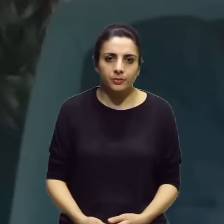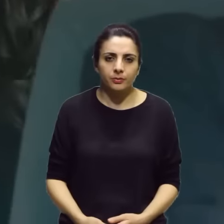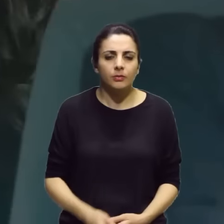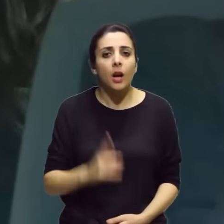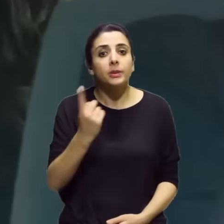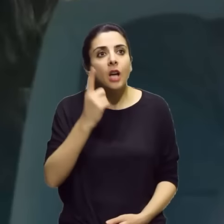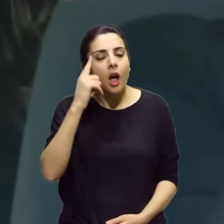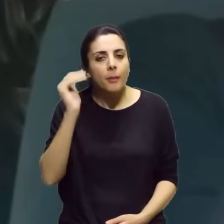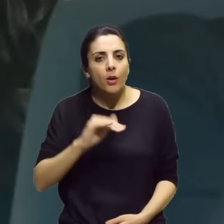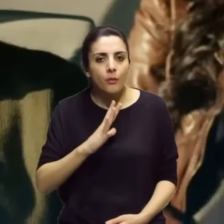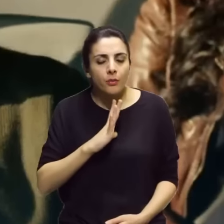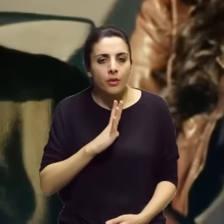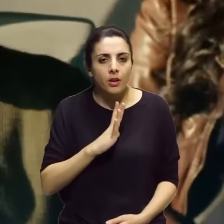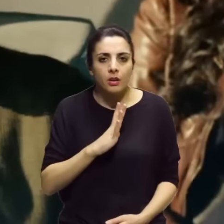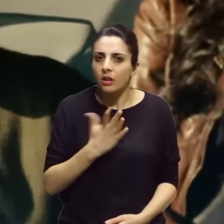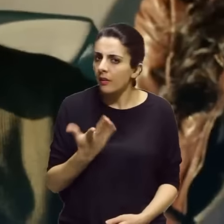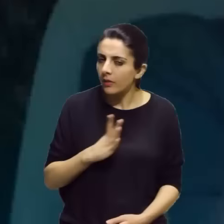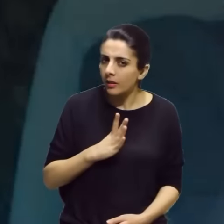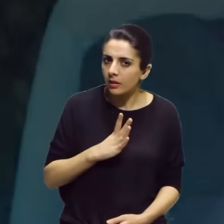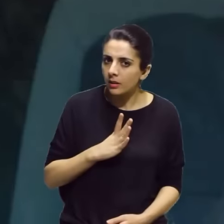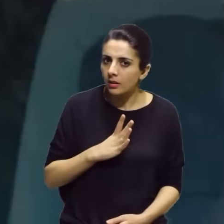Ha bir şey daha geldi aklıma. Nedir?